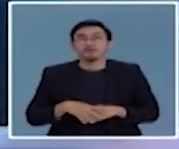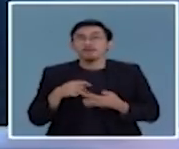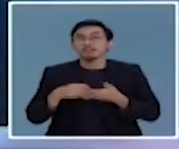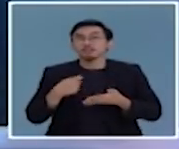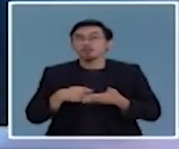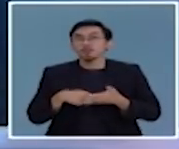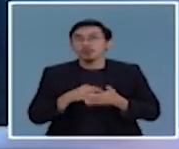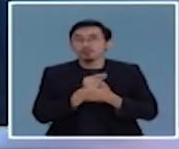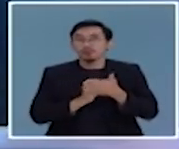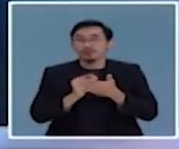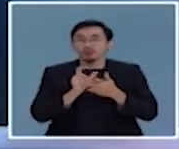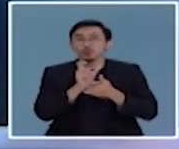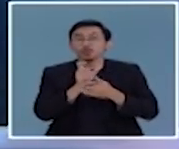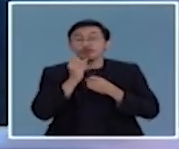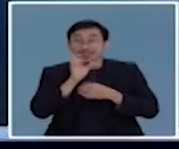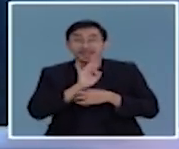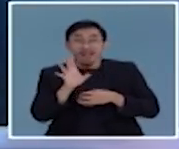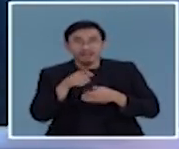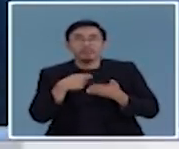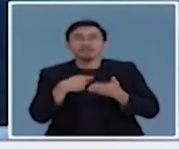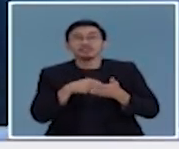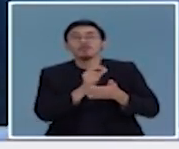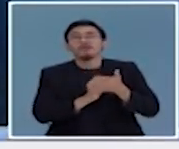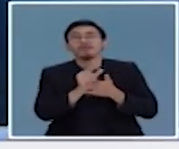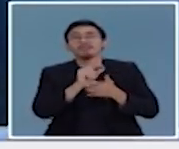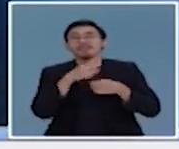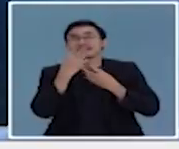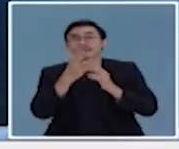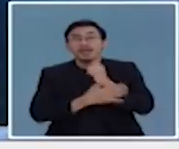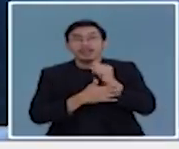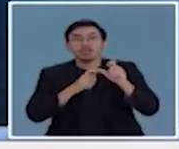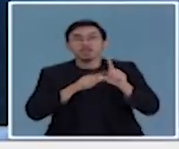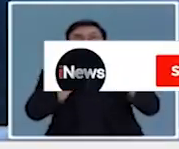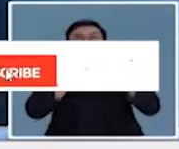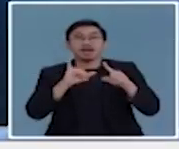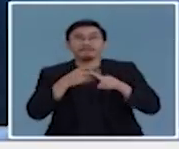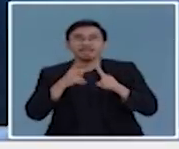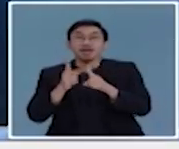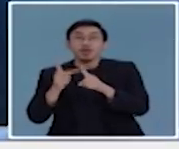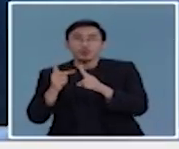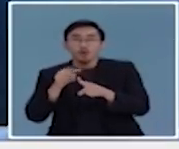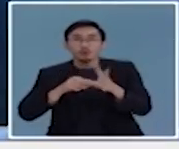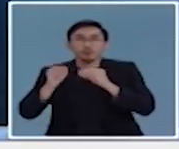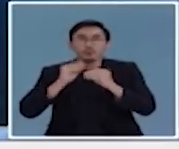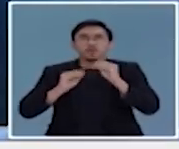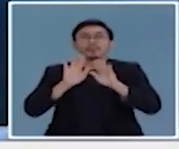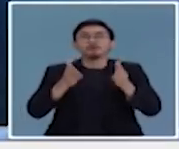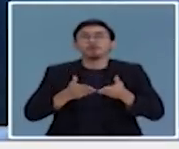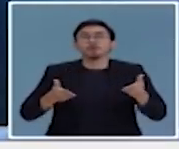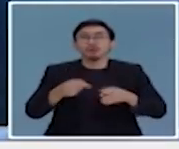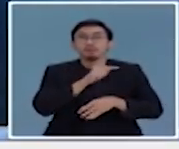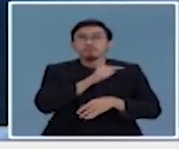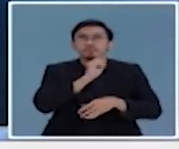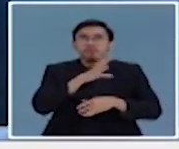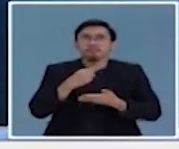Kita beralih ke informasi lainnya. Pemirsa, mahasiswa Universitas Islam Negeri Syarif Hidayatullah menjadi perbincangan hangat di media sosial. Ia